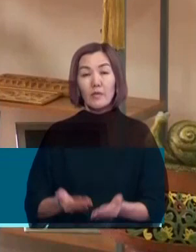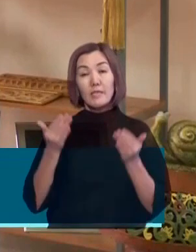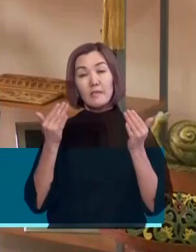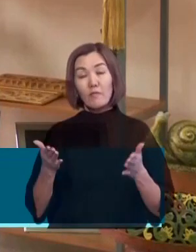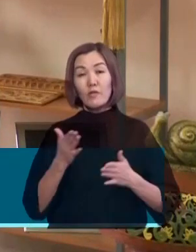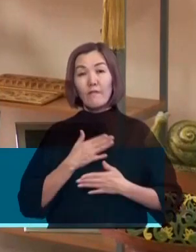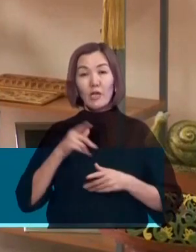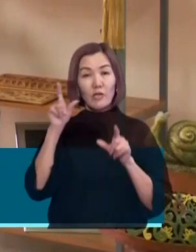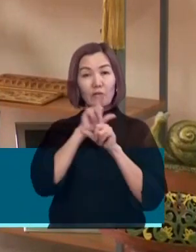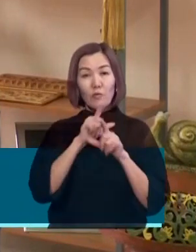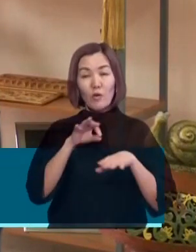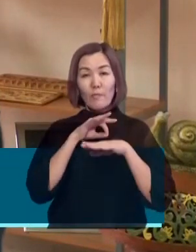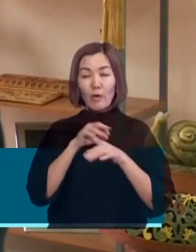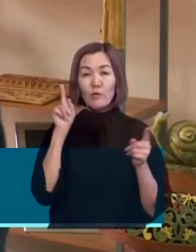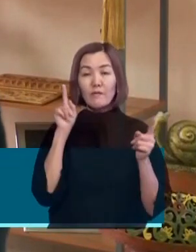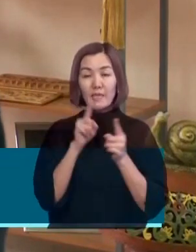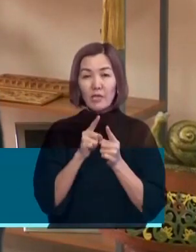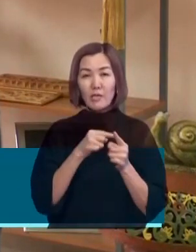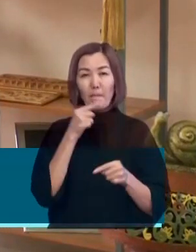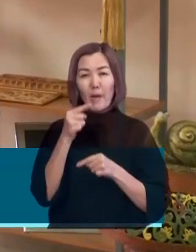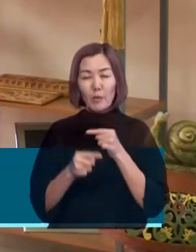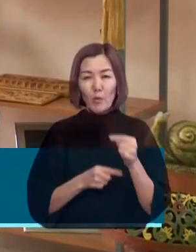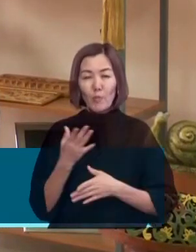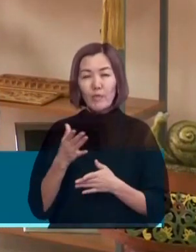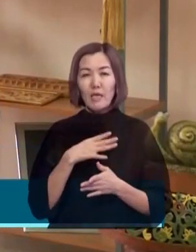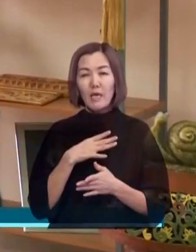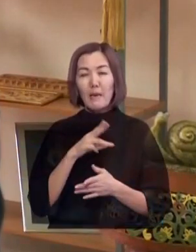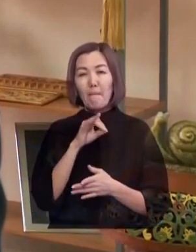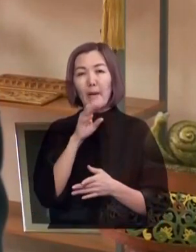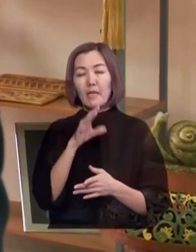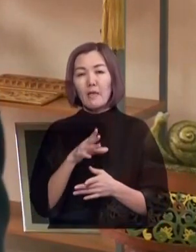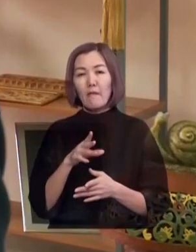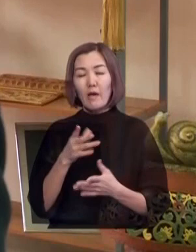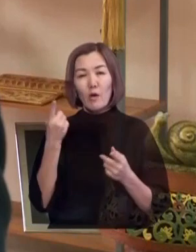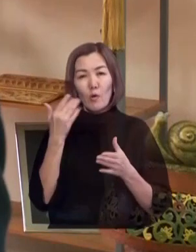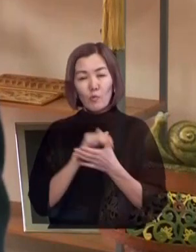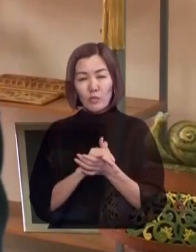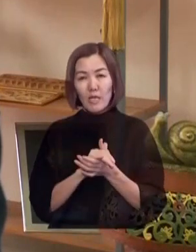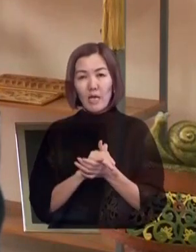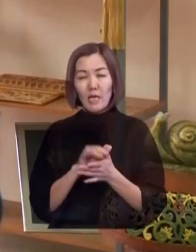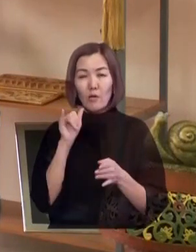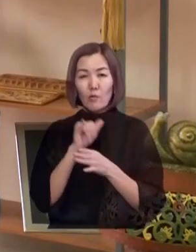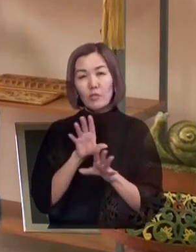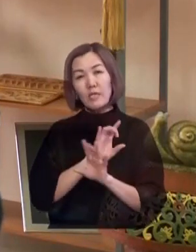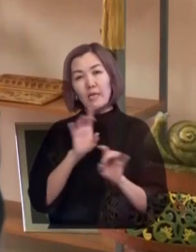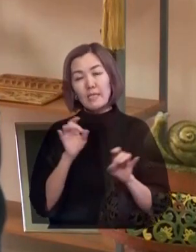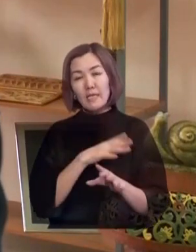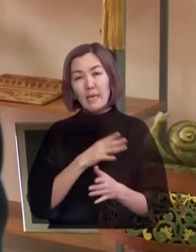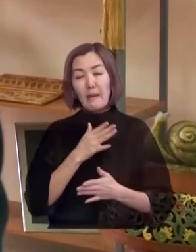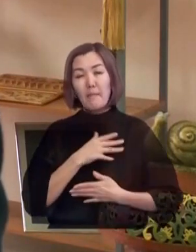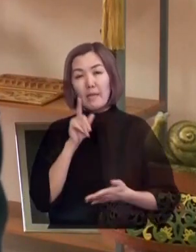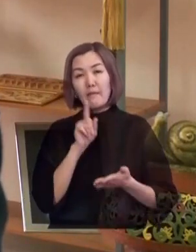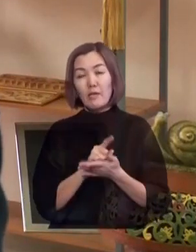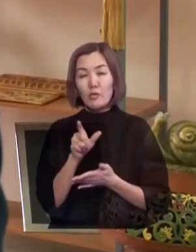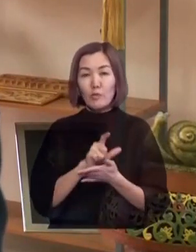Сегодня в нашей школе проходит встреча с потомками поэта Мукагали Макатаева. Мы узнали много нового из уст гостей. Я думаю, что мы должны изучать